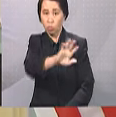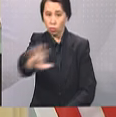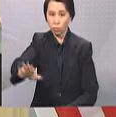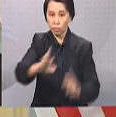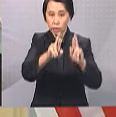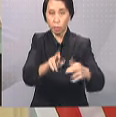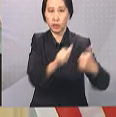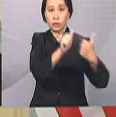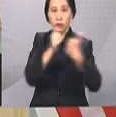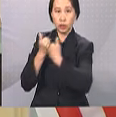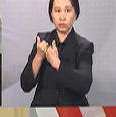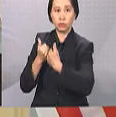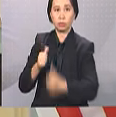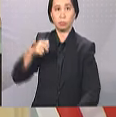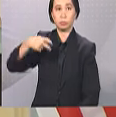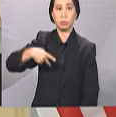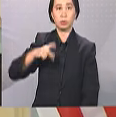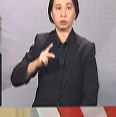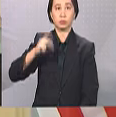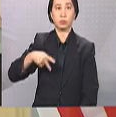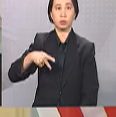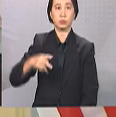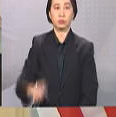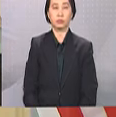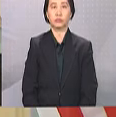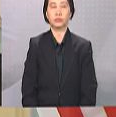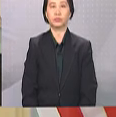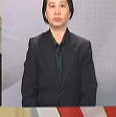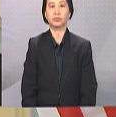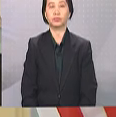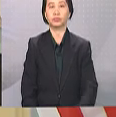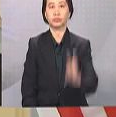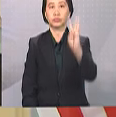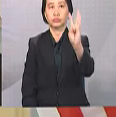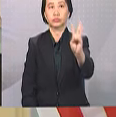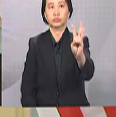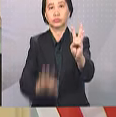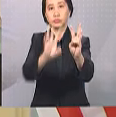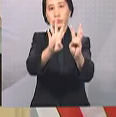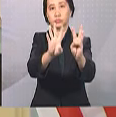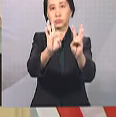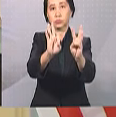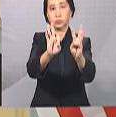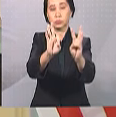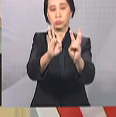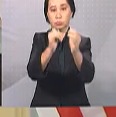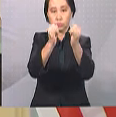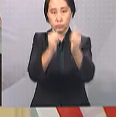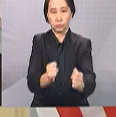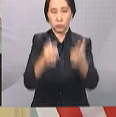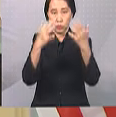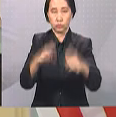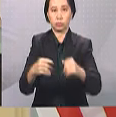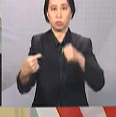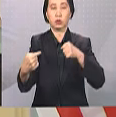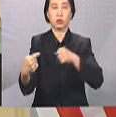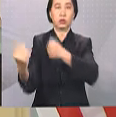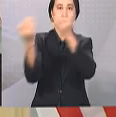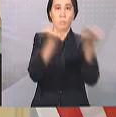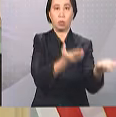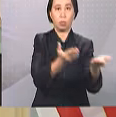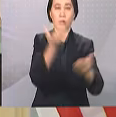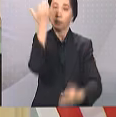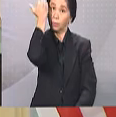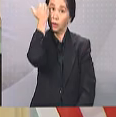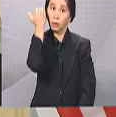rakyat ini dapat ditingkatkan. Seramai 649 individu telah pun dituduh di